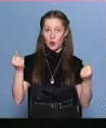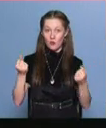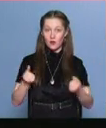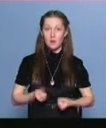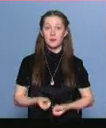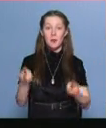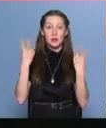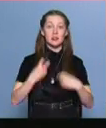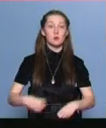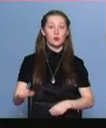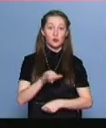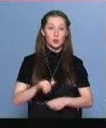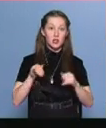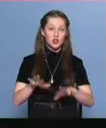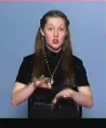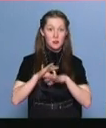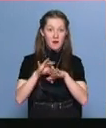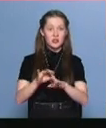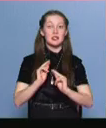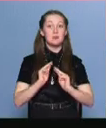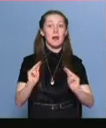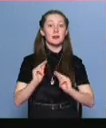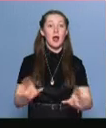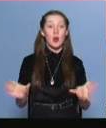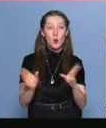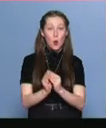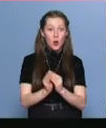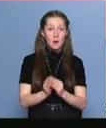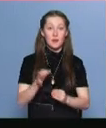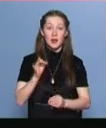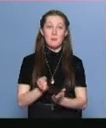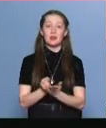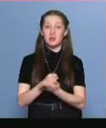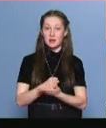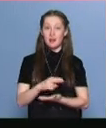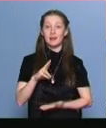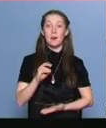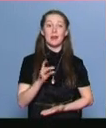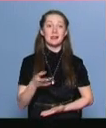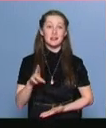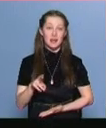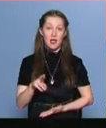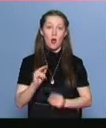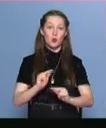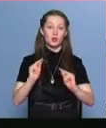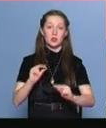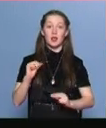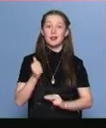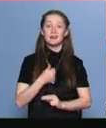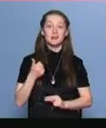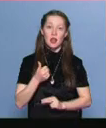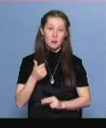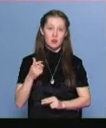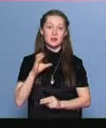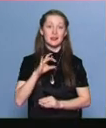и профбеседы решили провести с педагогами. Скрининг подтвердил, профессия учителя одна из самых стрессовых. Елена